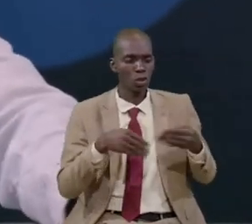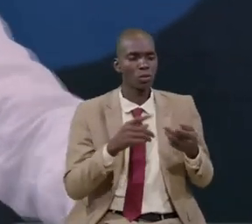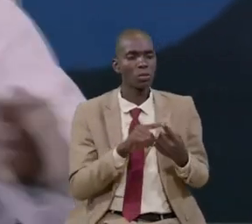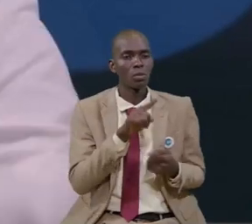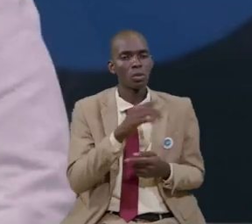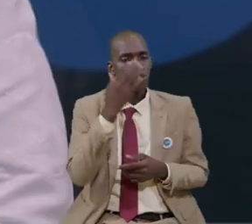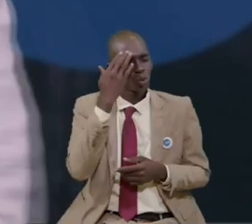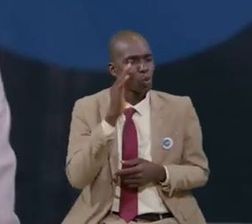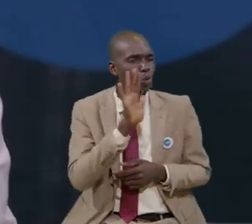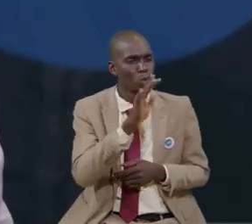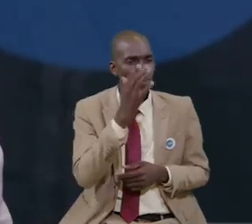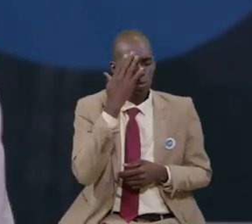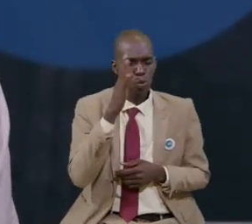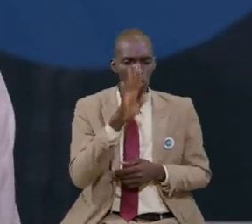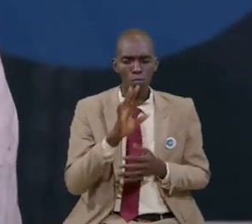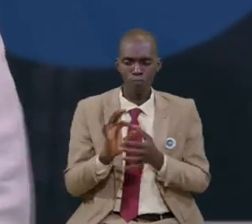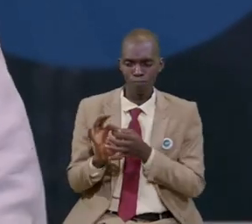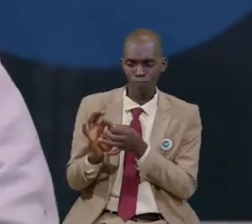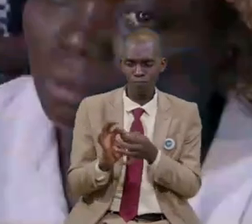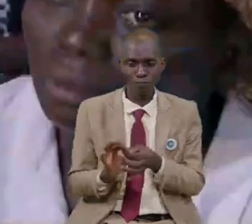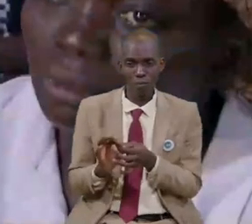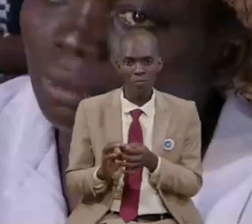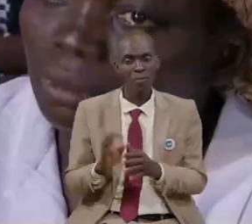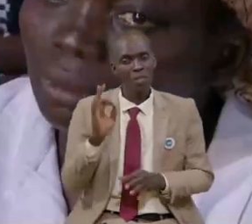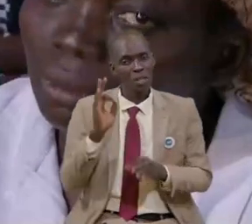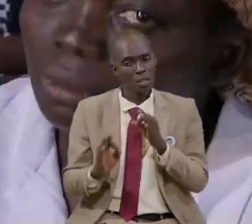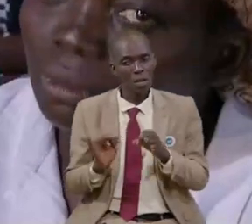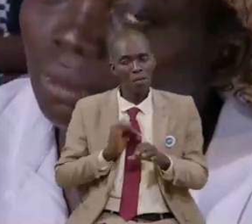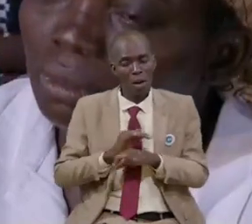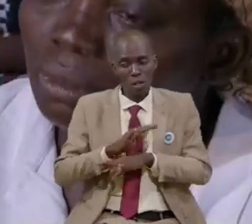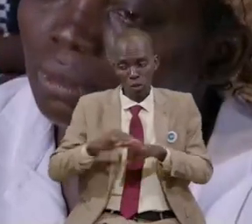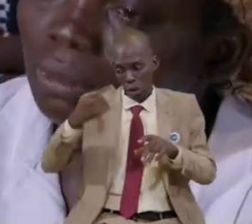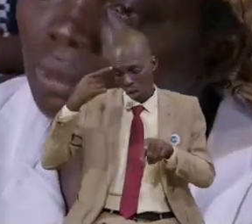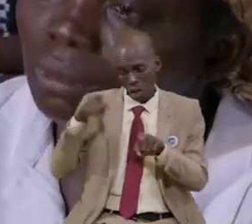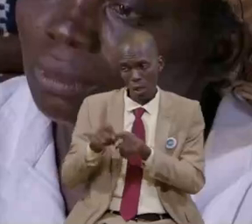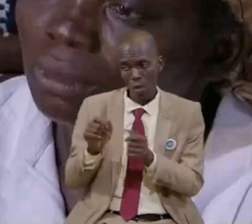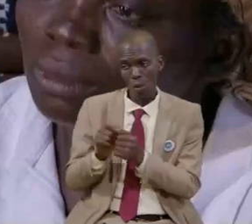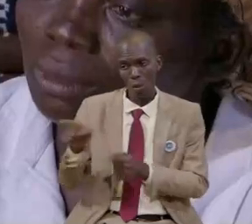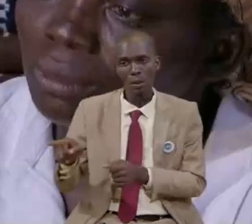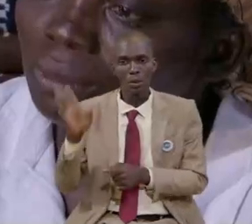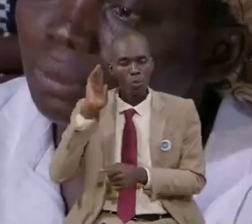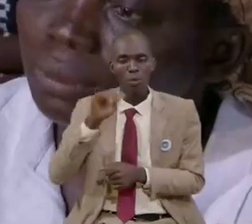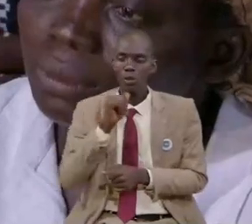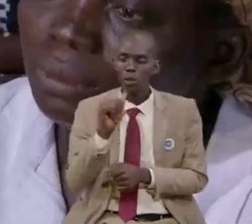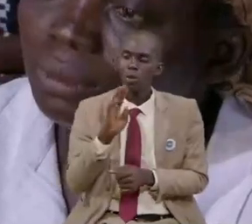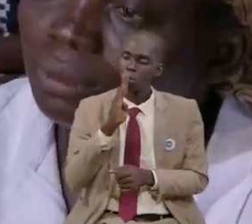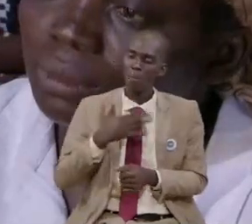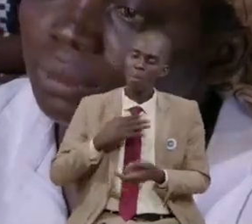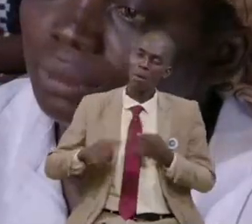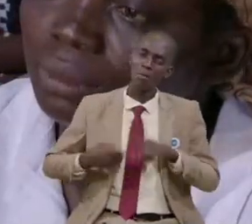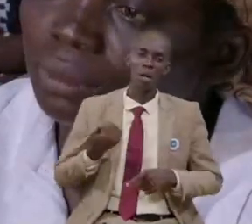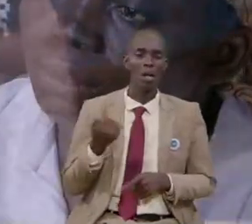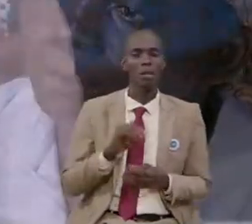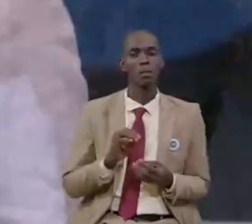vous connaissez, oui, l'amitié, si je ne fléchis pas devant lui, il ne sera plus mon ami. D'accord, c'est